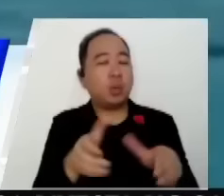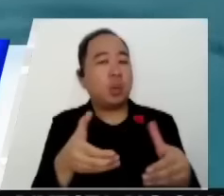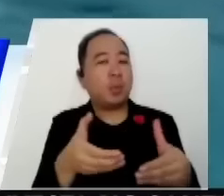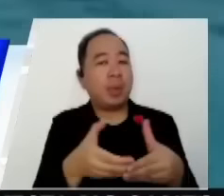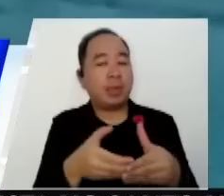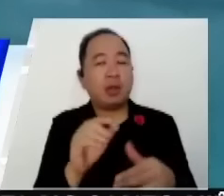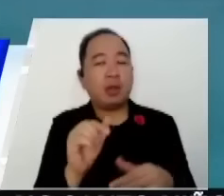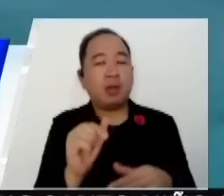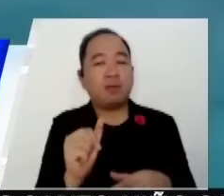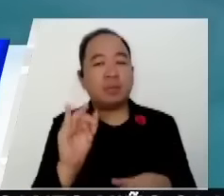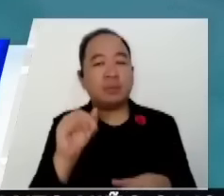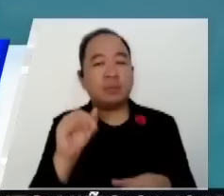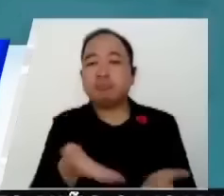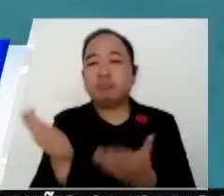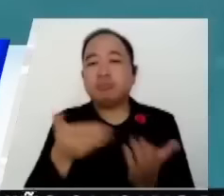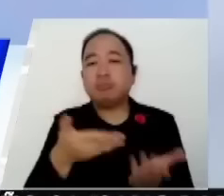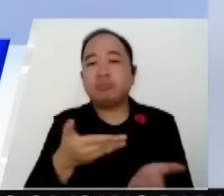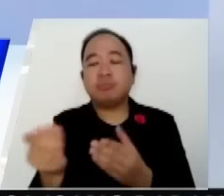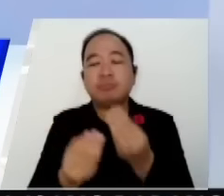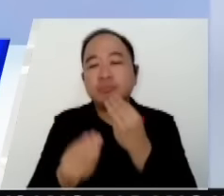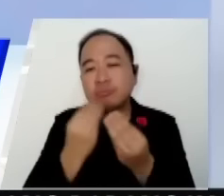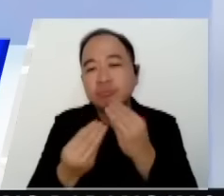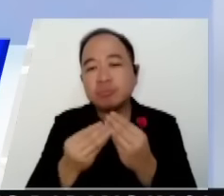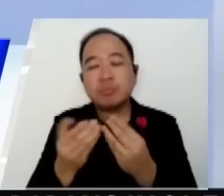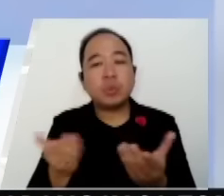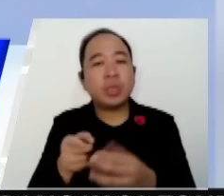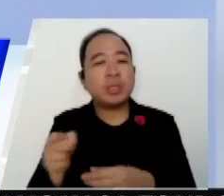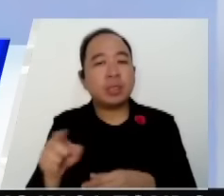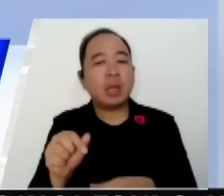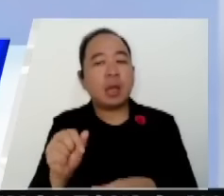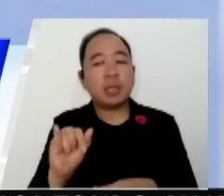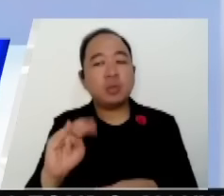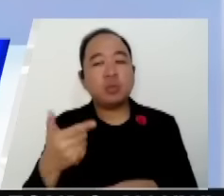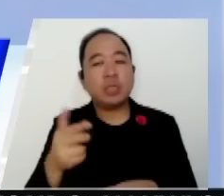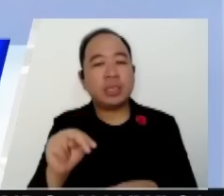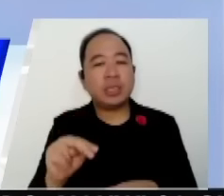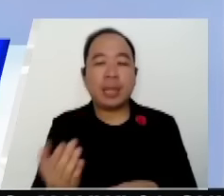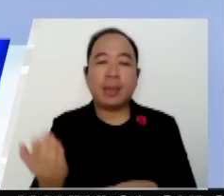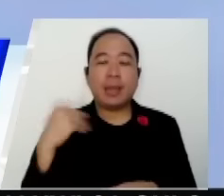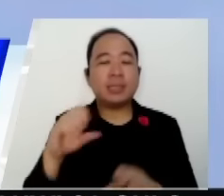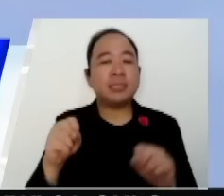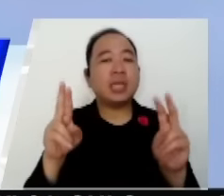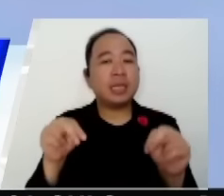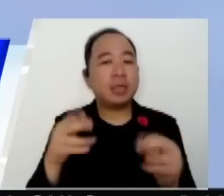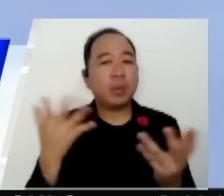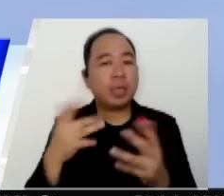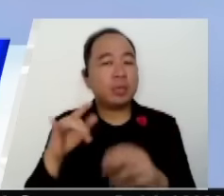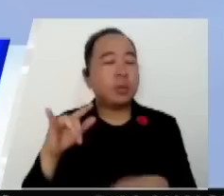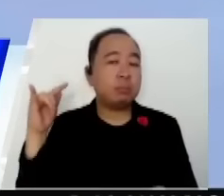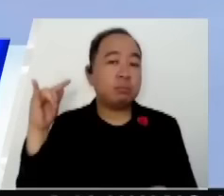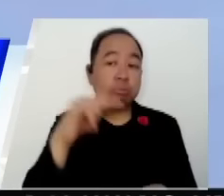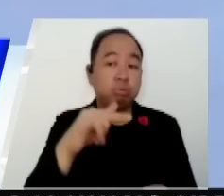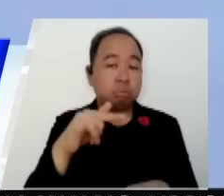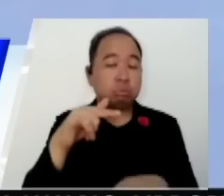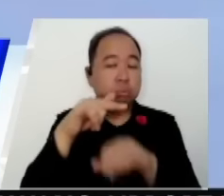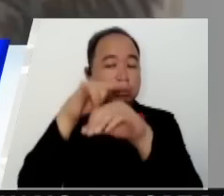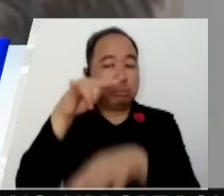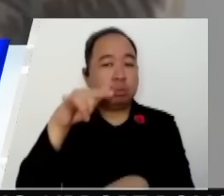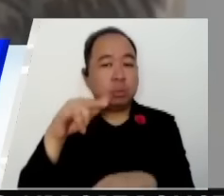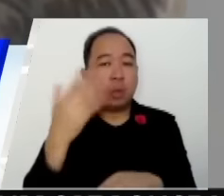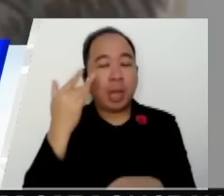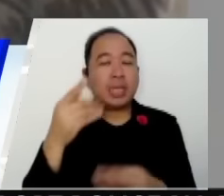Sierra Madre sa Ayungin Shoal nitong linggo sa pamamagitan ng eroplano. Ito'y matapos magkaproblema ang isa sa mga resupply